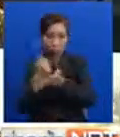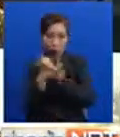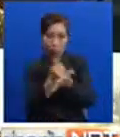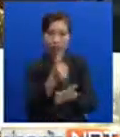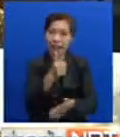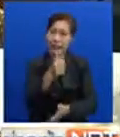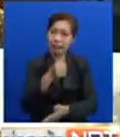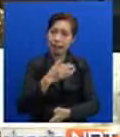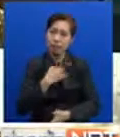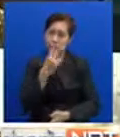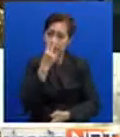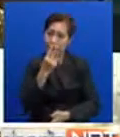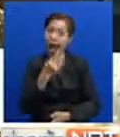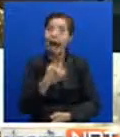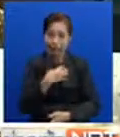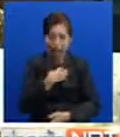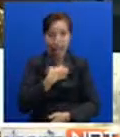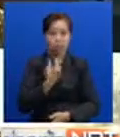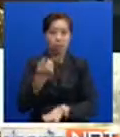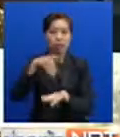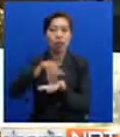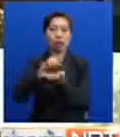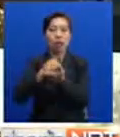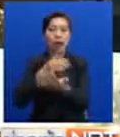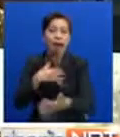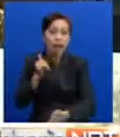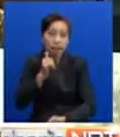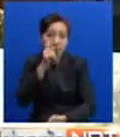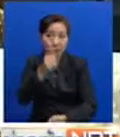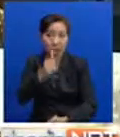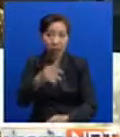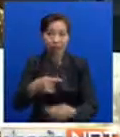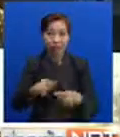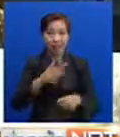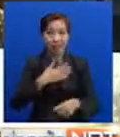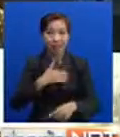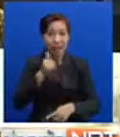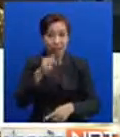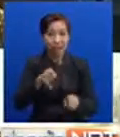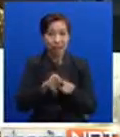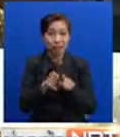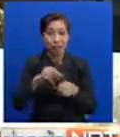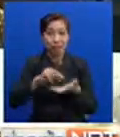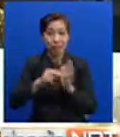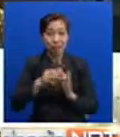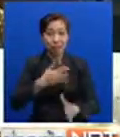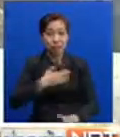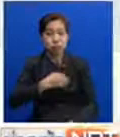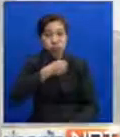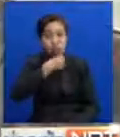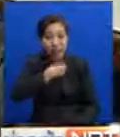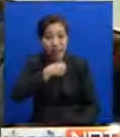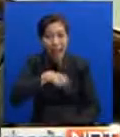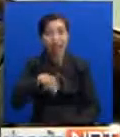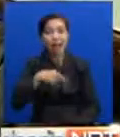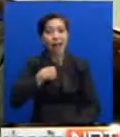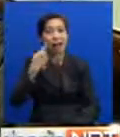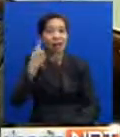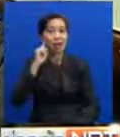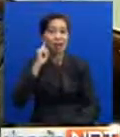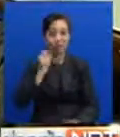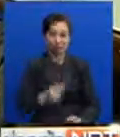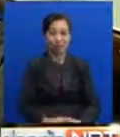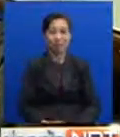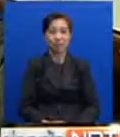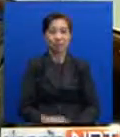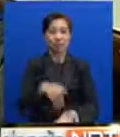ะคะถึงได้มาติดต่อแล้วก็มาอย่างชนิดคนชราบ้านบางแคนี่แหละค่ะ แม้ศูนย์บริ